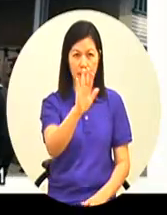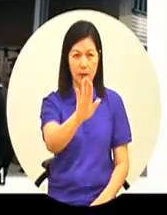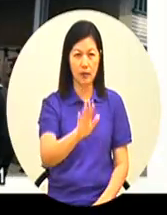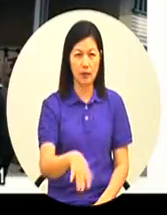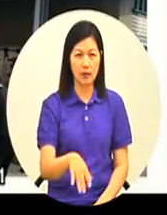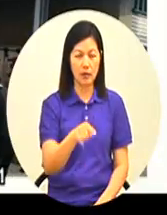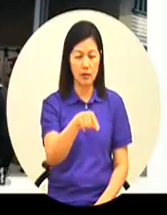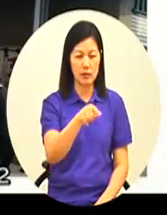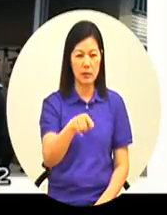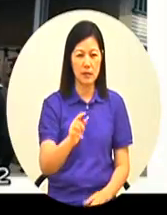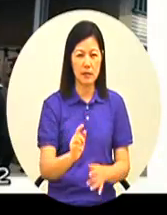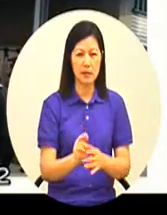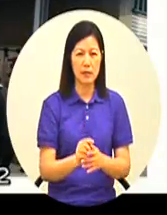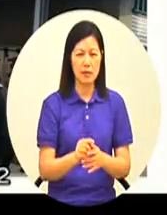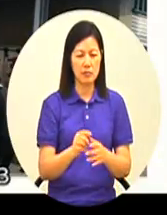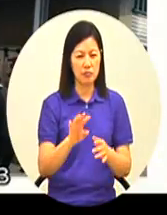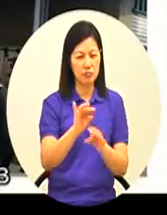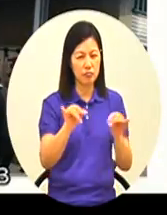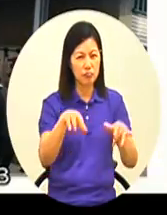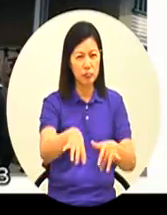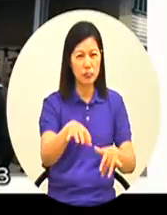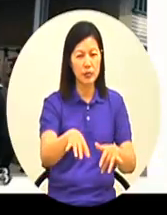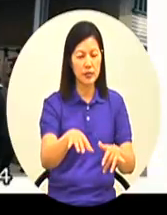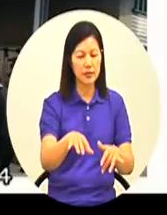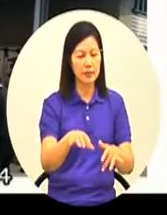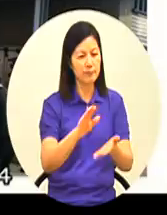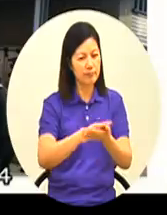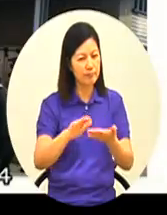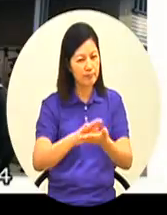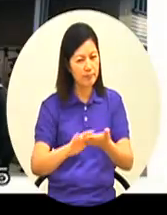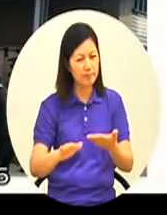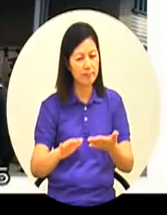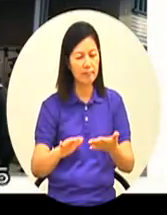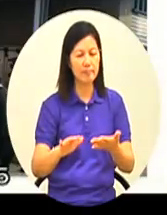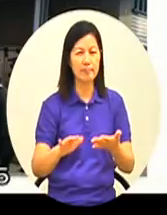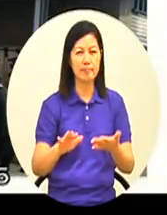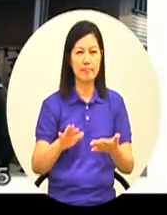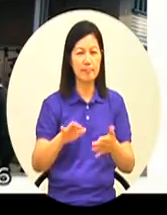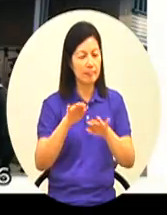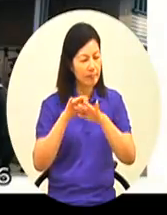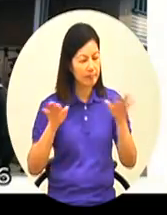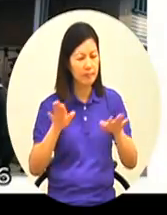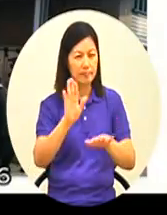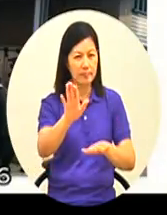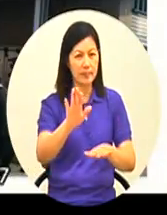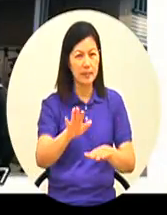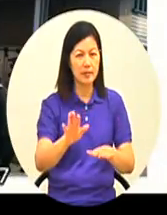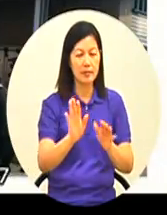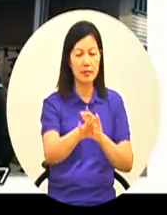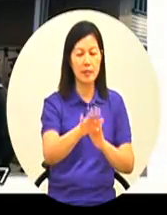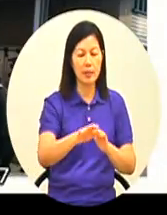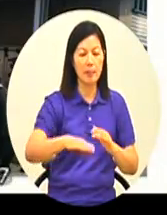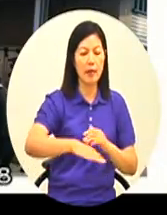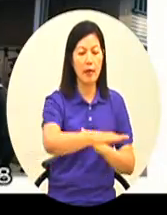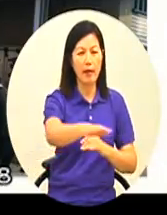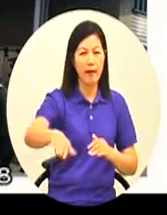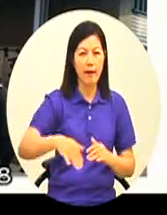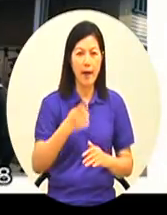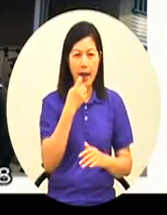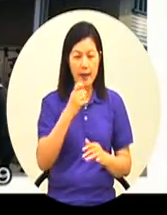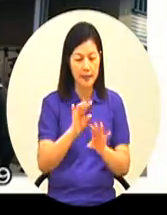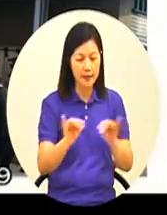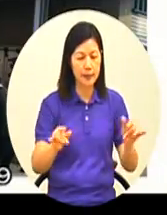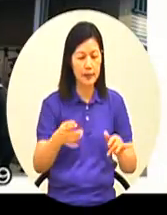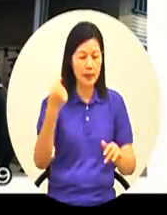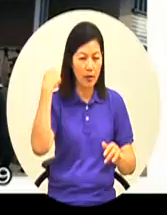阳，所在嘛真安尼清清幽哈，来旁前面有一个很大的广场，还有绿地，那它的后面还有